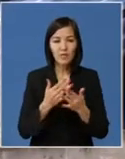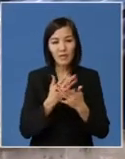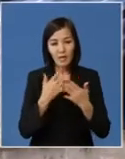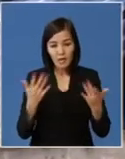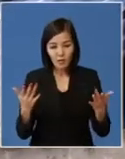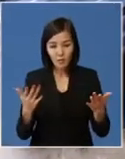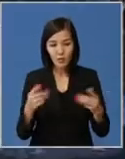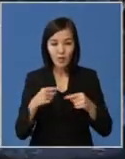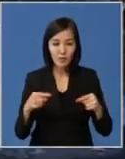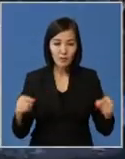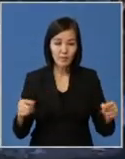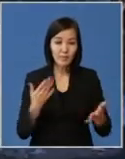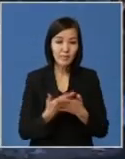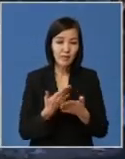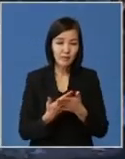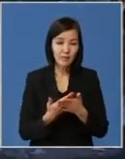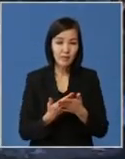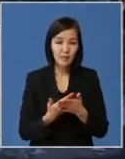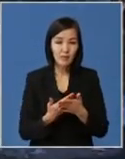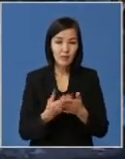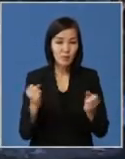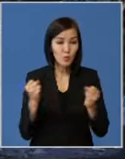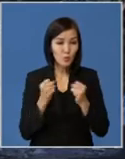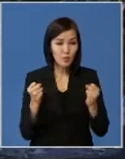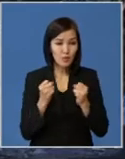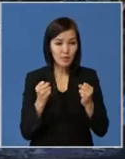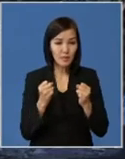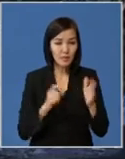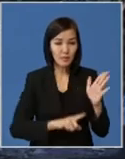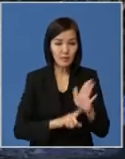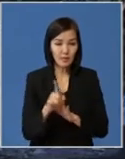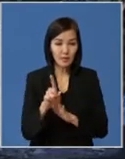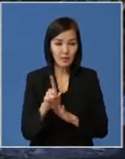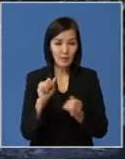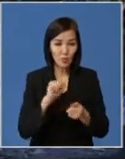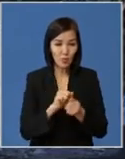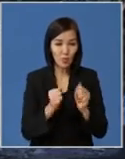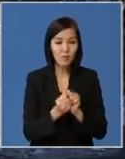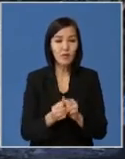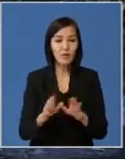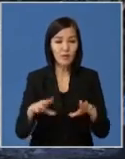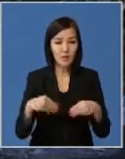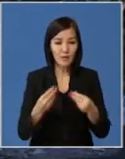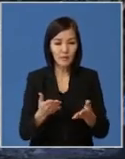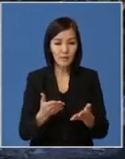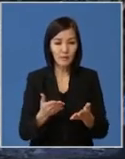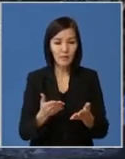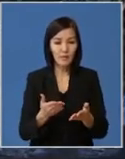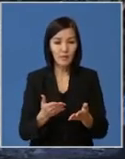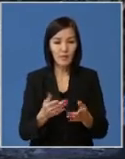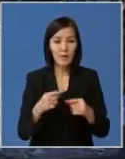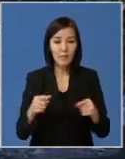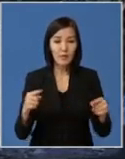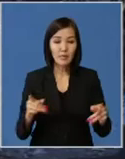енді әр түрлі, мысалы осындай салқын қыс кезде ол әрине жағы көмір, көмірмен көмектесеміз.